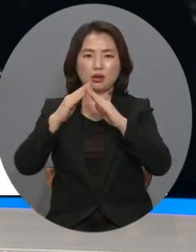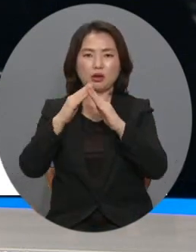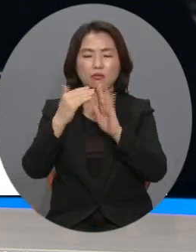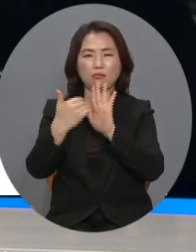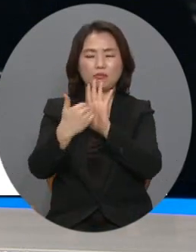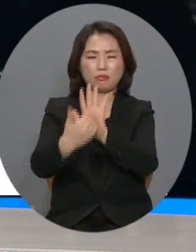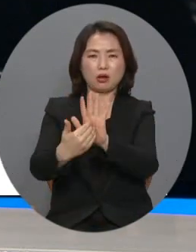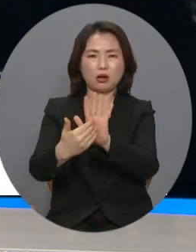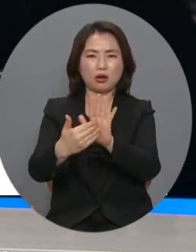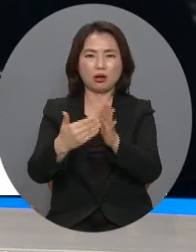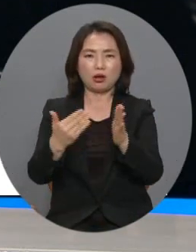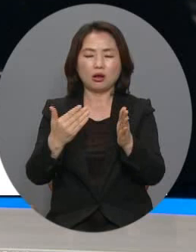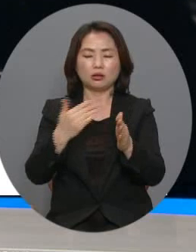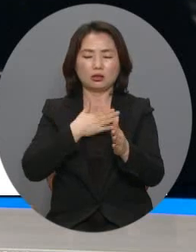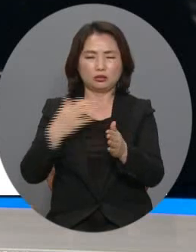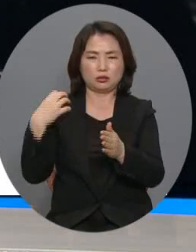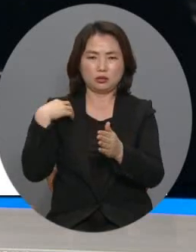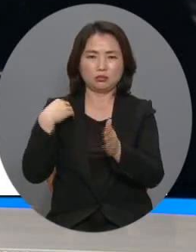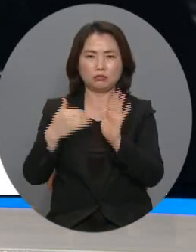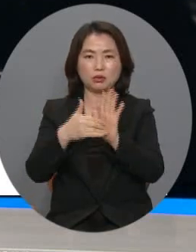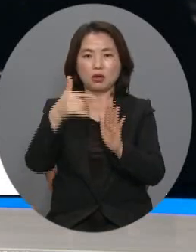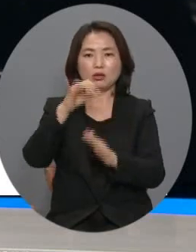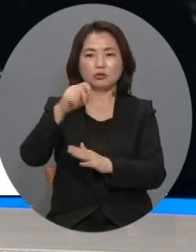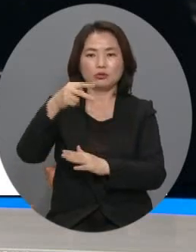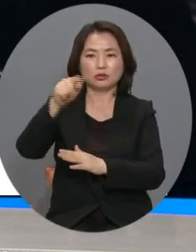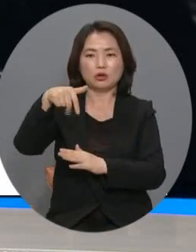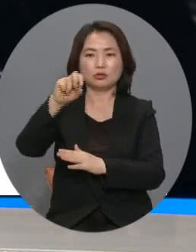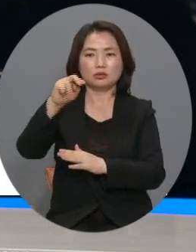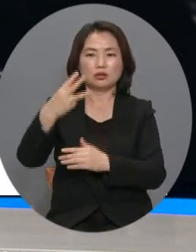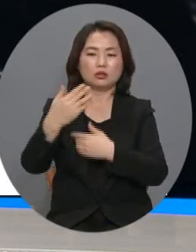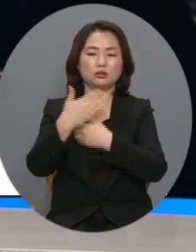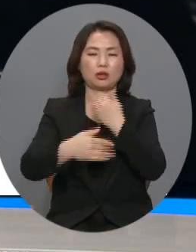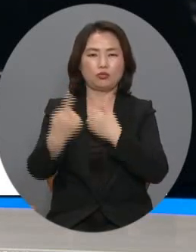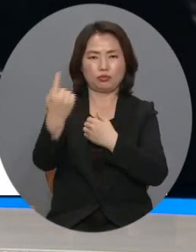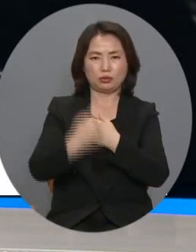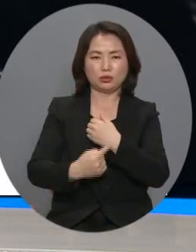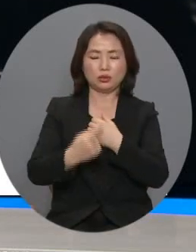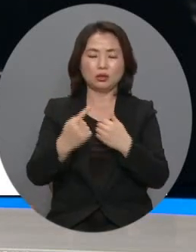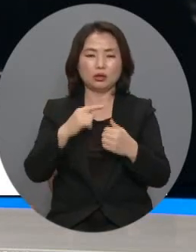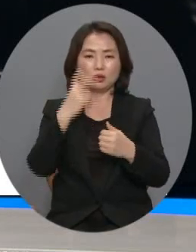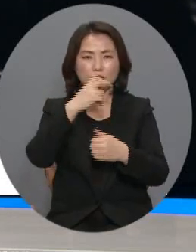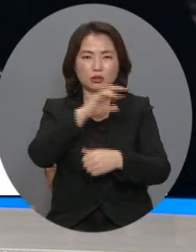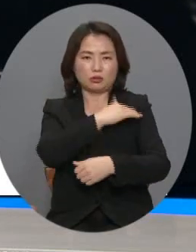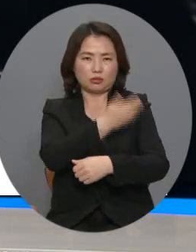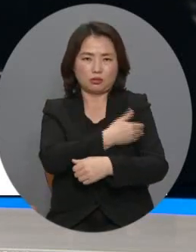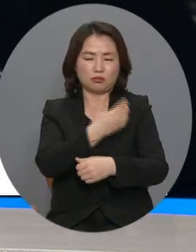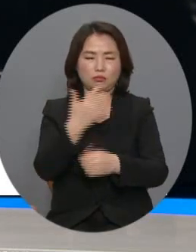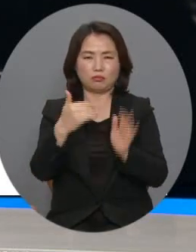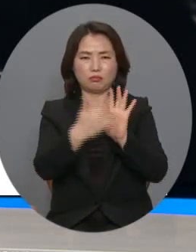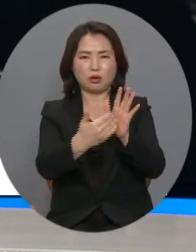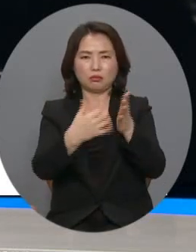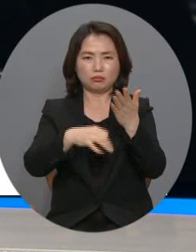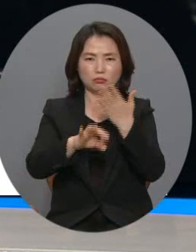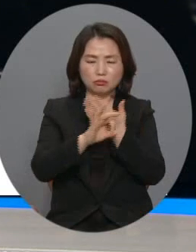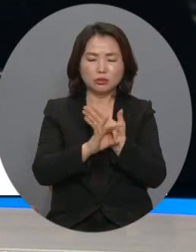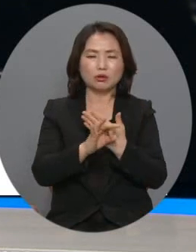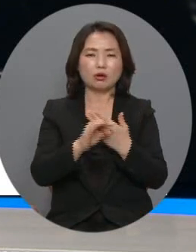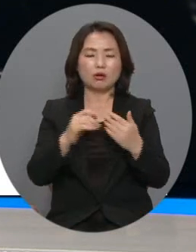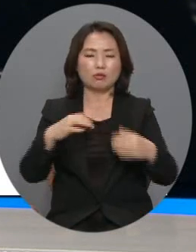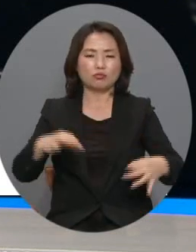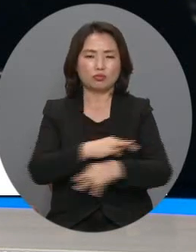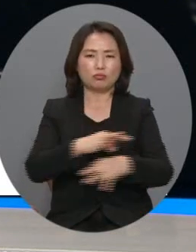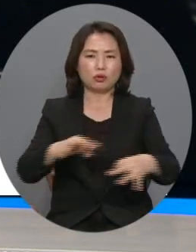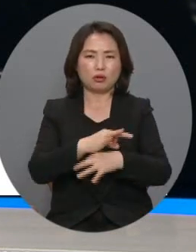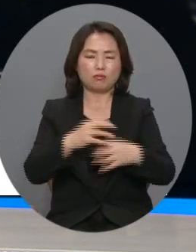윤석열 검찰총장이 오늘 대구를 방문했습니다. 검찰의 수사권을 박탈하면 부패가 판칠 것이라며 다시 한번 반대